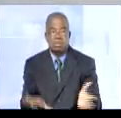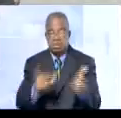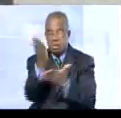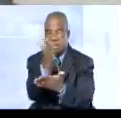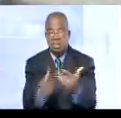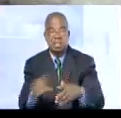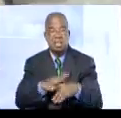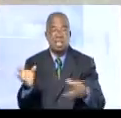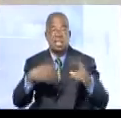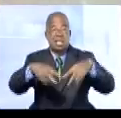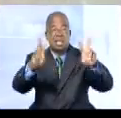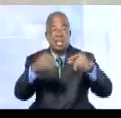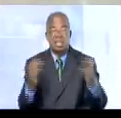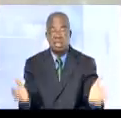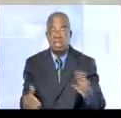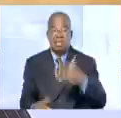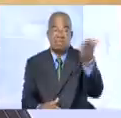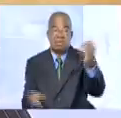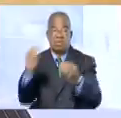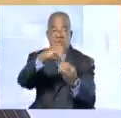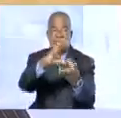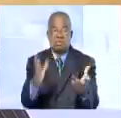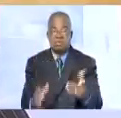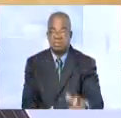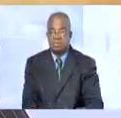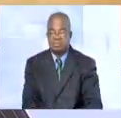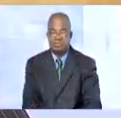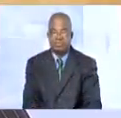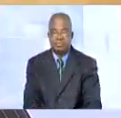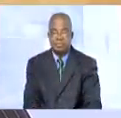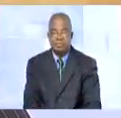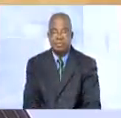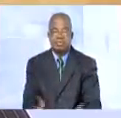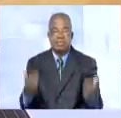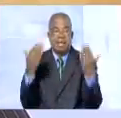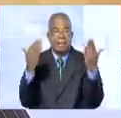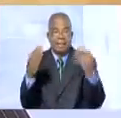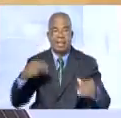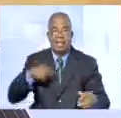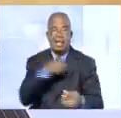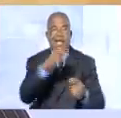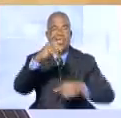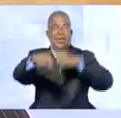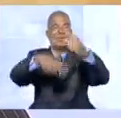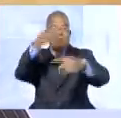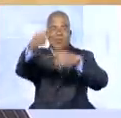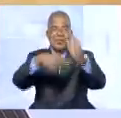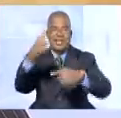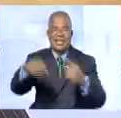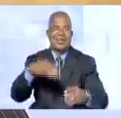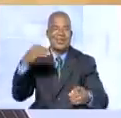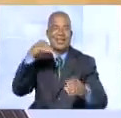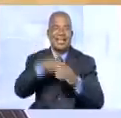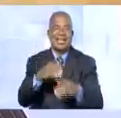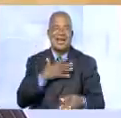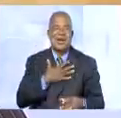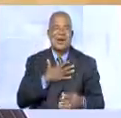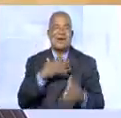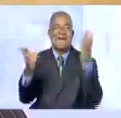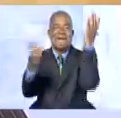à renouer avec les vieilles habitudes. On va faire un tour à Mans sur les ponts de Liane, le pont de Liane et